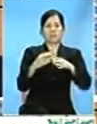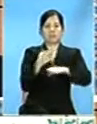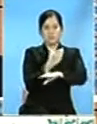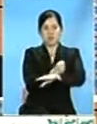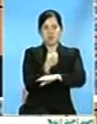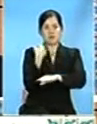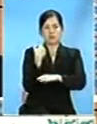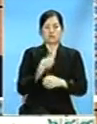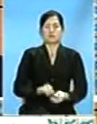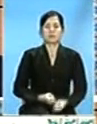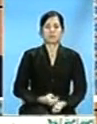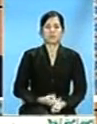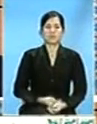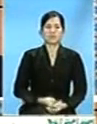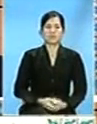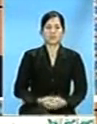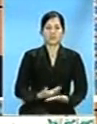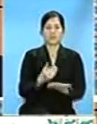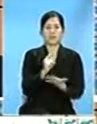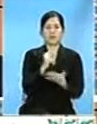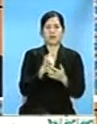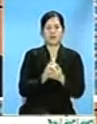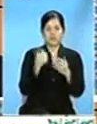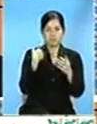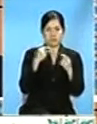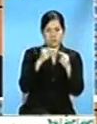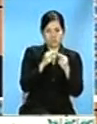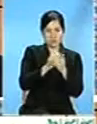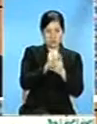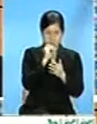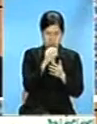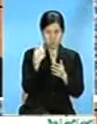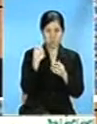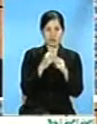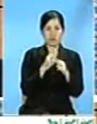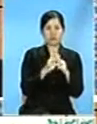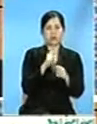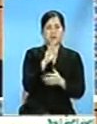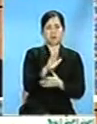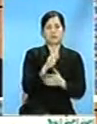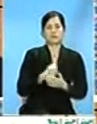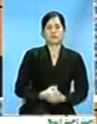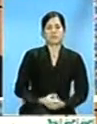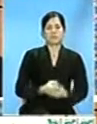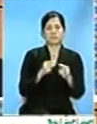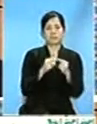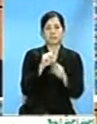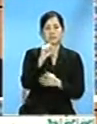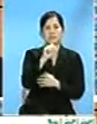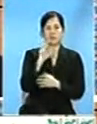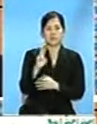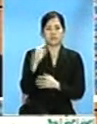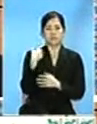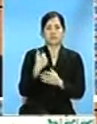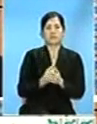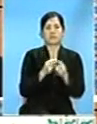ใดสรรพนามที่มีการได้ตั้งฉายาไว้กับสมาชิกสภาวุฒิสภาไม่ว่